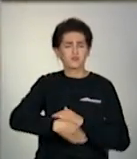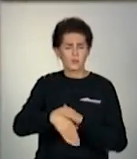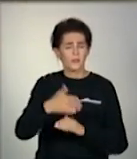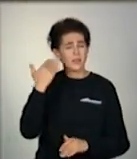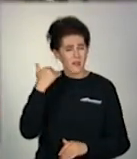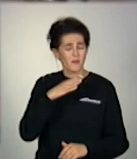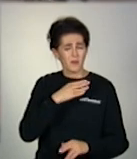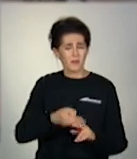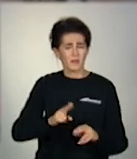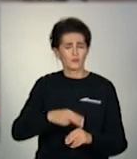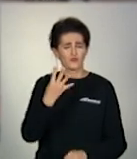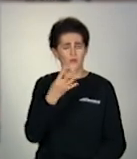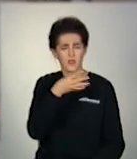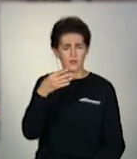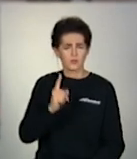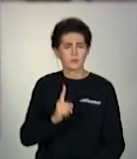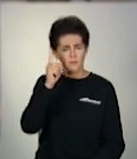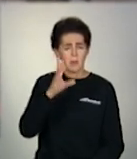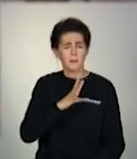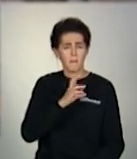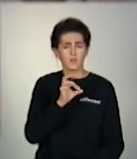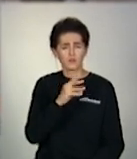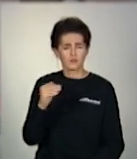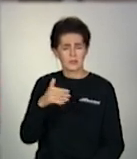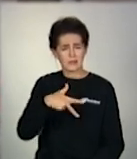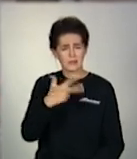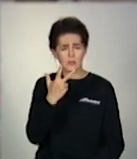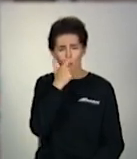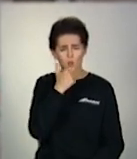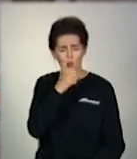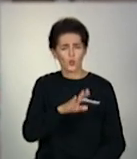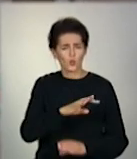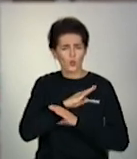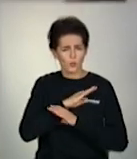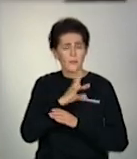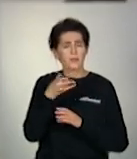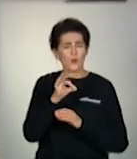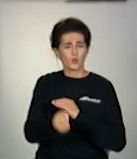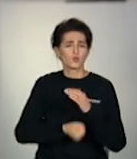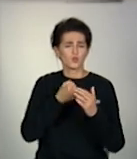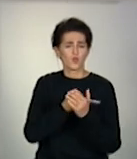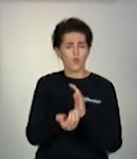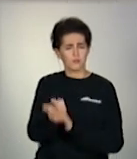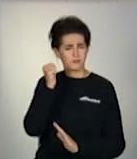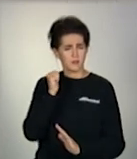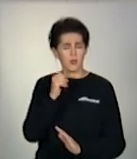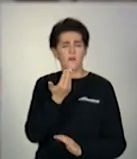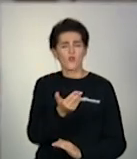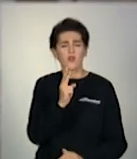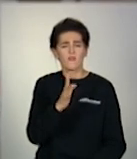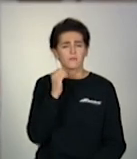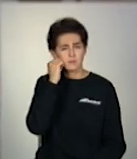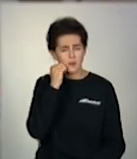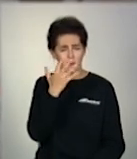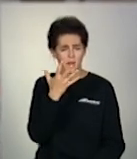товариш на 4-му поверсі був бомжом, 33 роки, умер. Ну, еще до этого боролись квартира его бабушки.